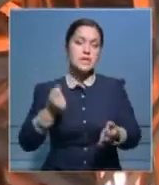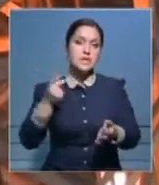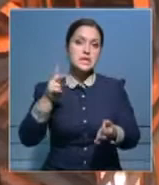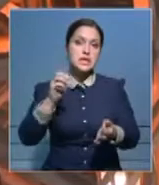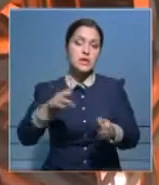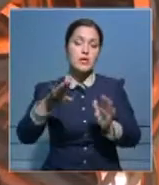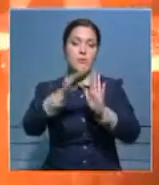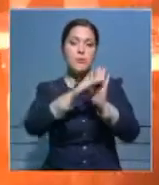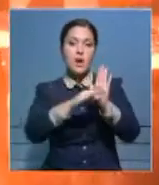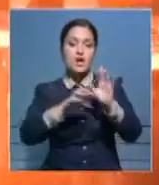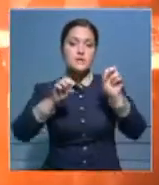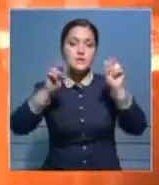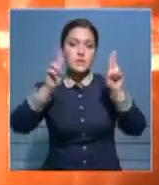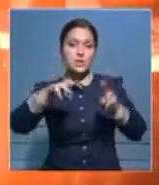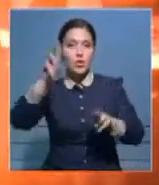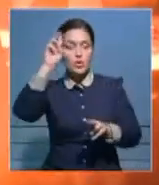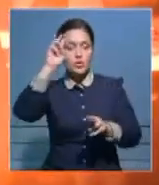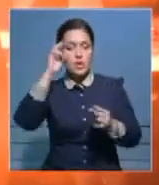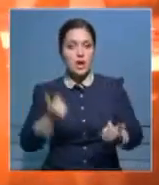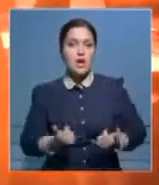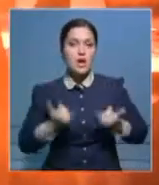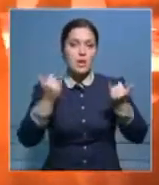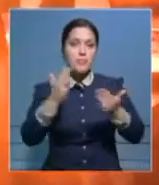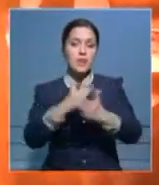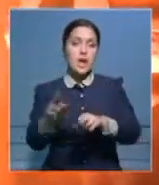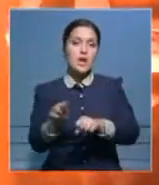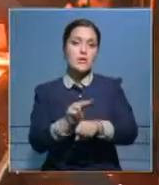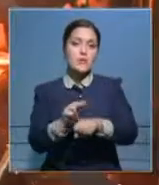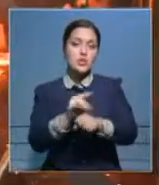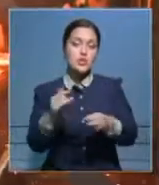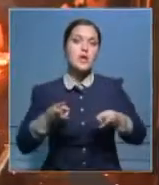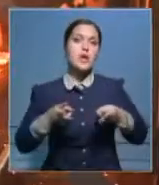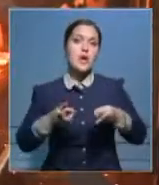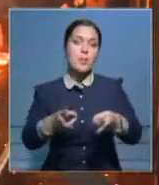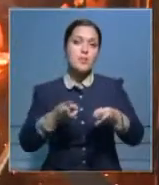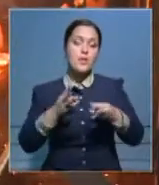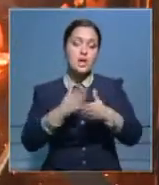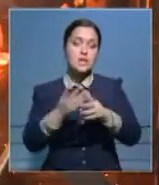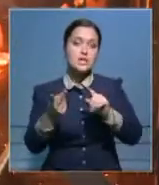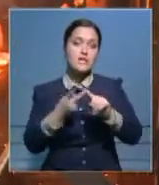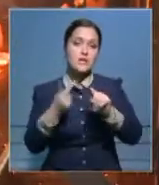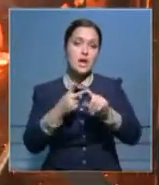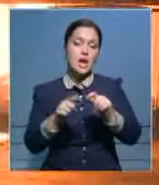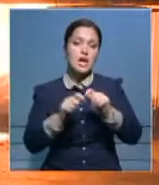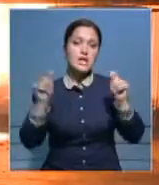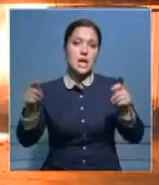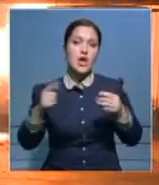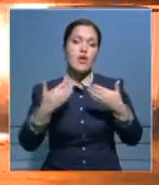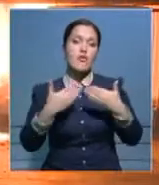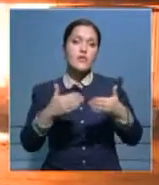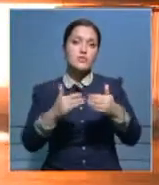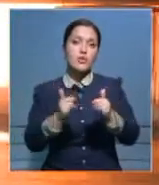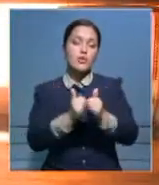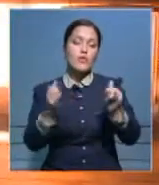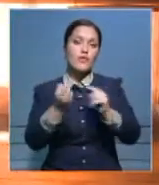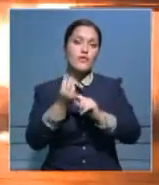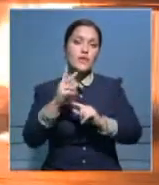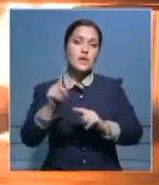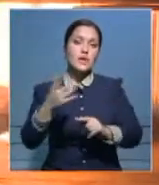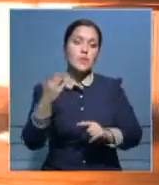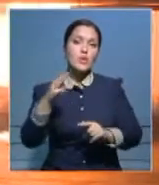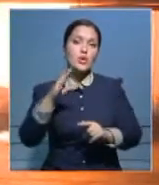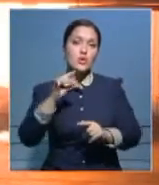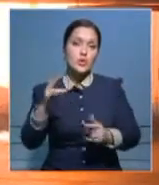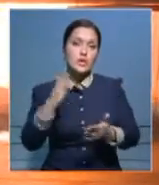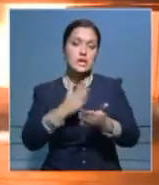программа реабилитации. В этом году запущена вторая рудотермическая печь. Она позволит увеличить выпуск продукции на 12,5 тонн в год и выйти на